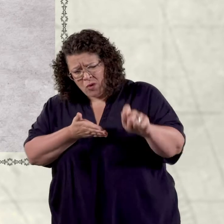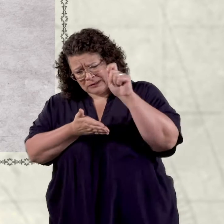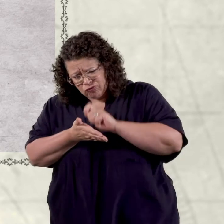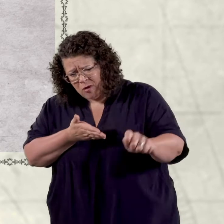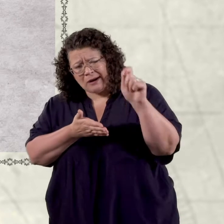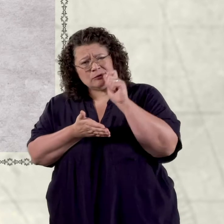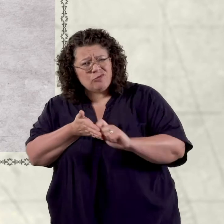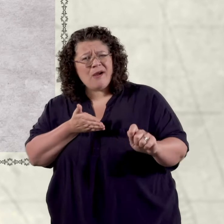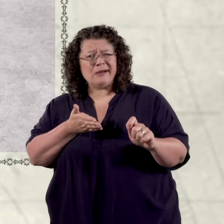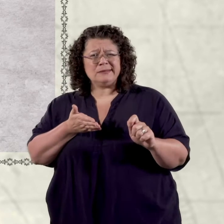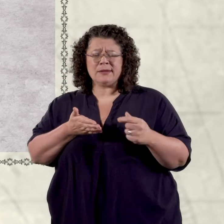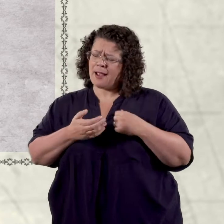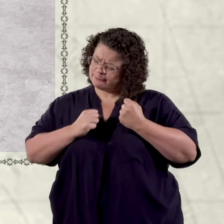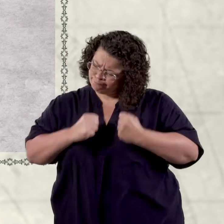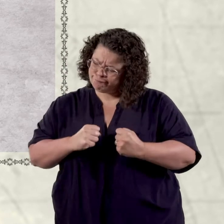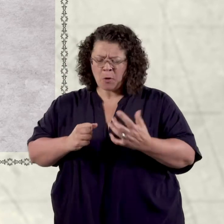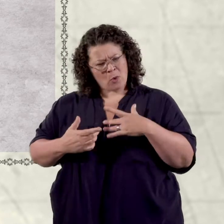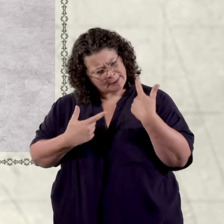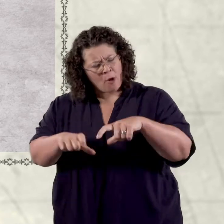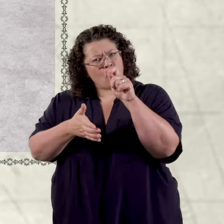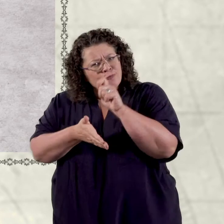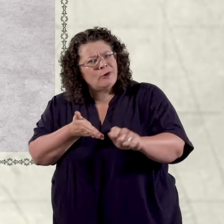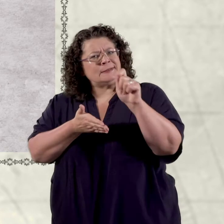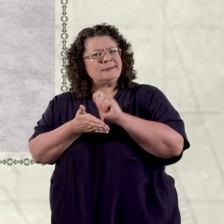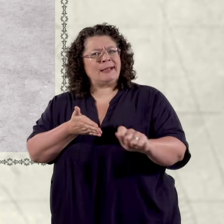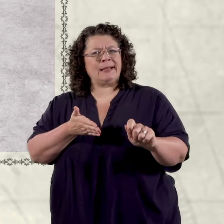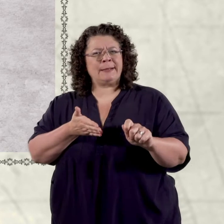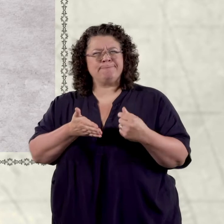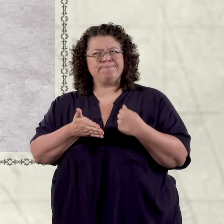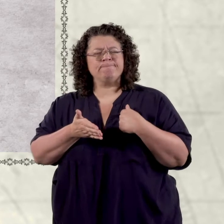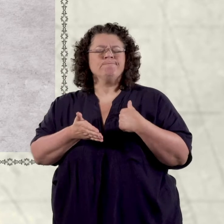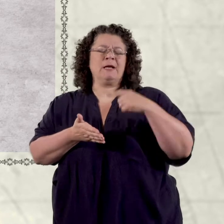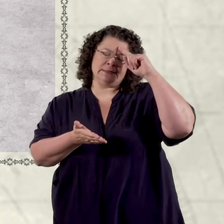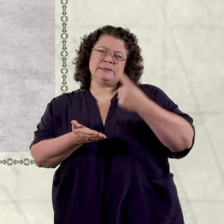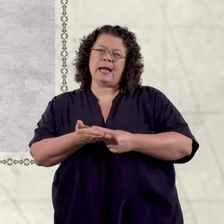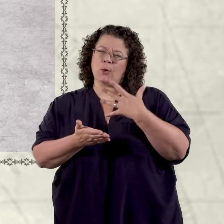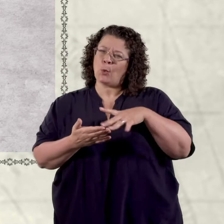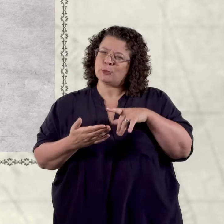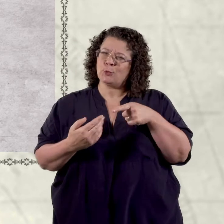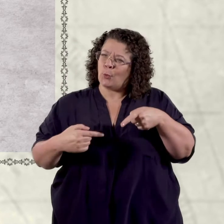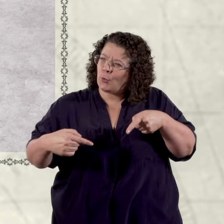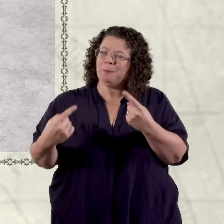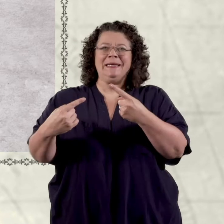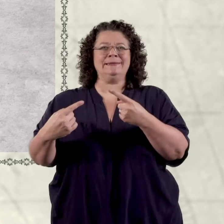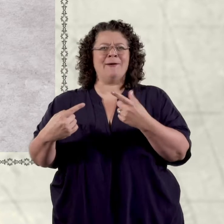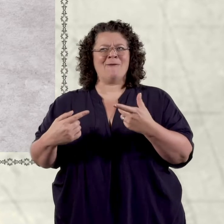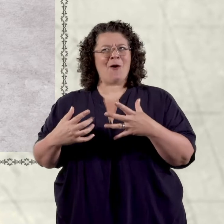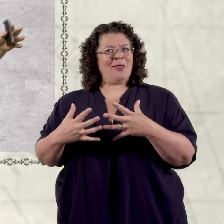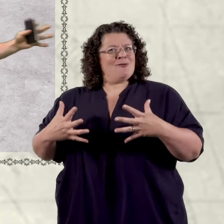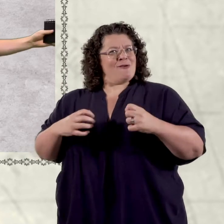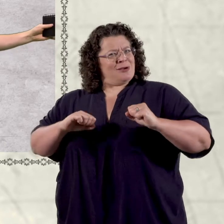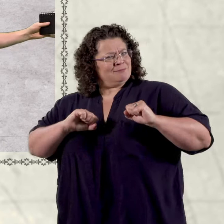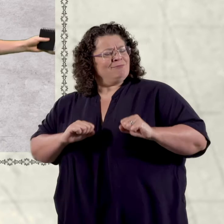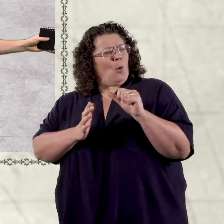yn benderfynol o ddyfal barhau. Felly, mi benderfynais i bod yn rhaid i mi gystadlu am gadair